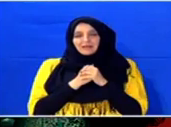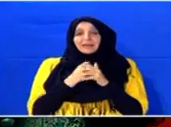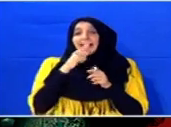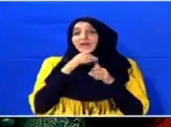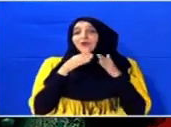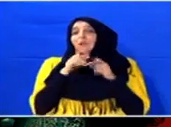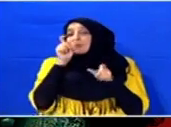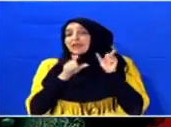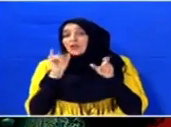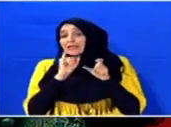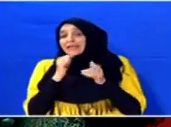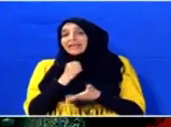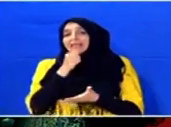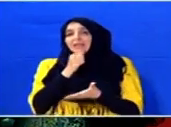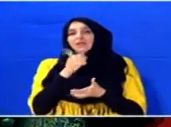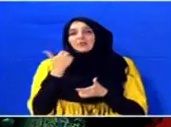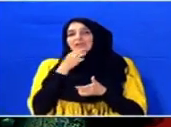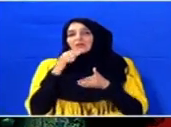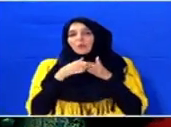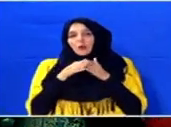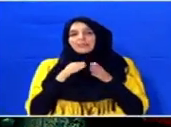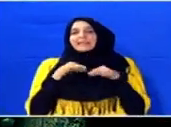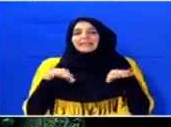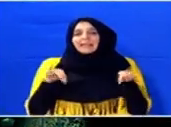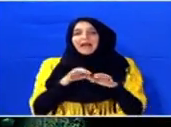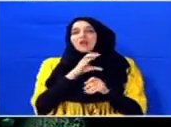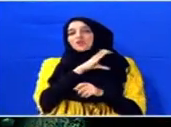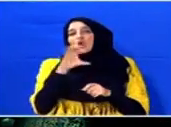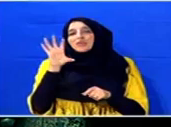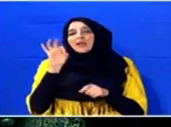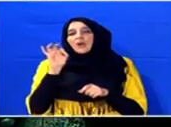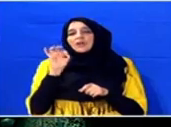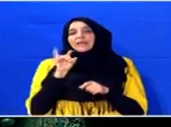5150 قطار والله 150 طيب